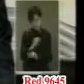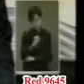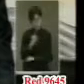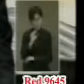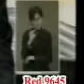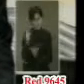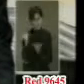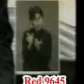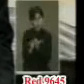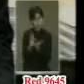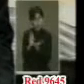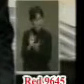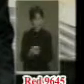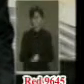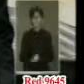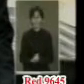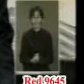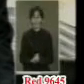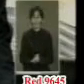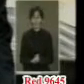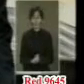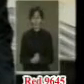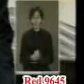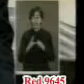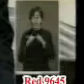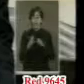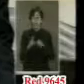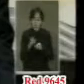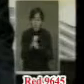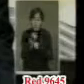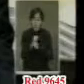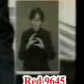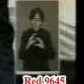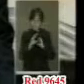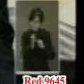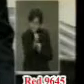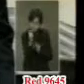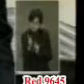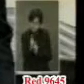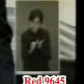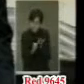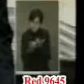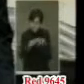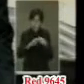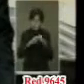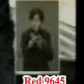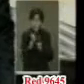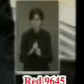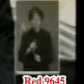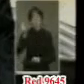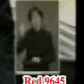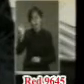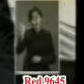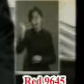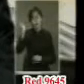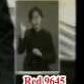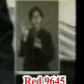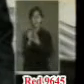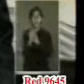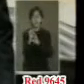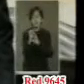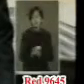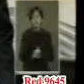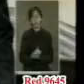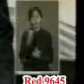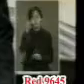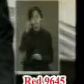มายังไงนะครับแต่คำว่าสันติวิธีเนี่ยท่านพูดมาเกือบครึ่งชั่วโมงเนี่ยนะครับมันจะ